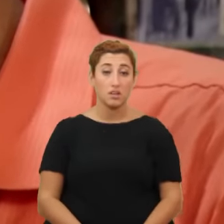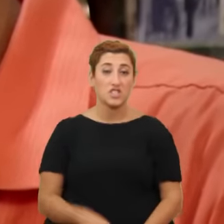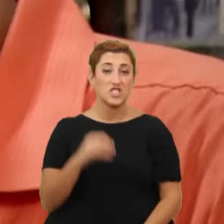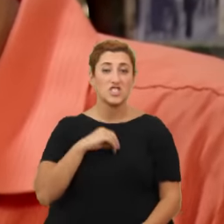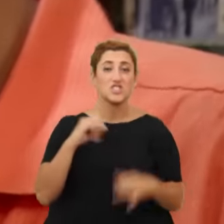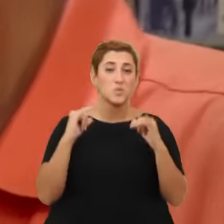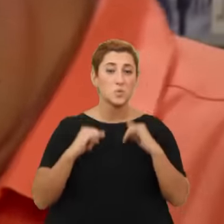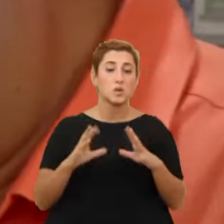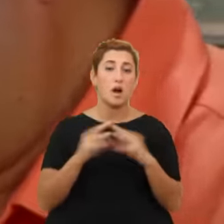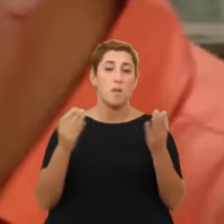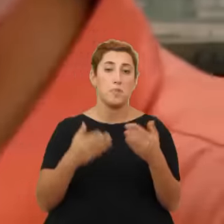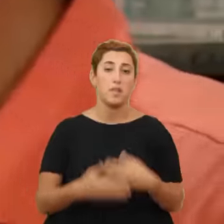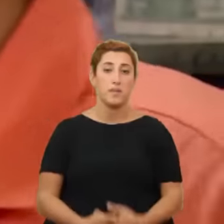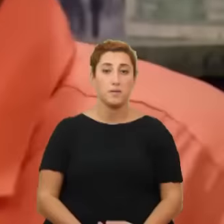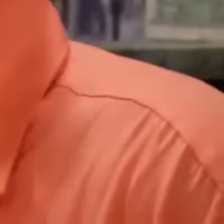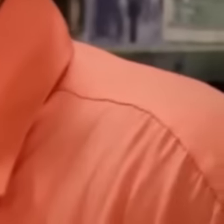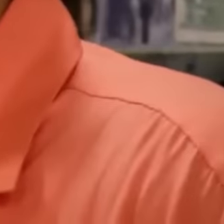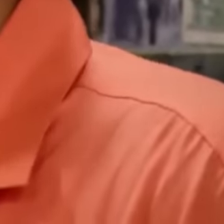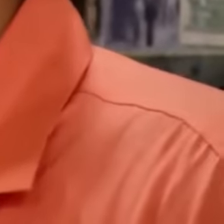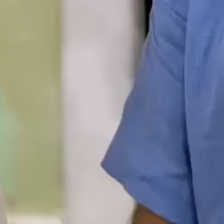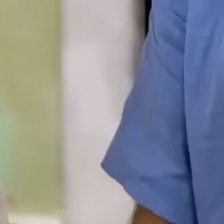iç huzurunu kaybetti.